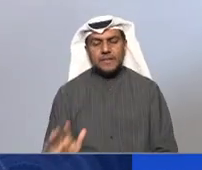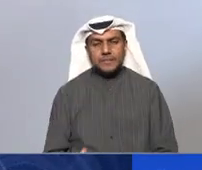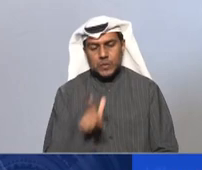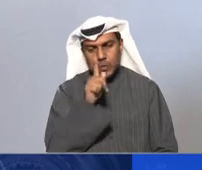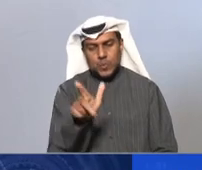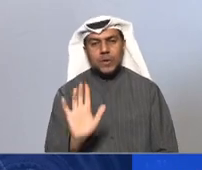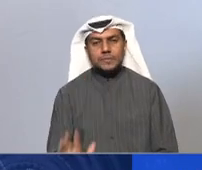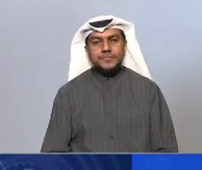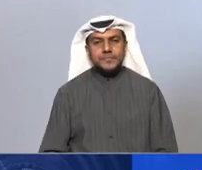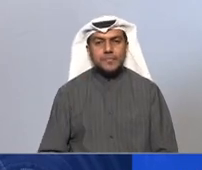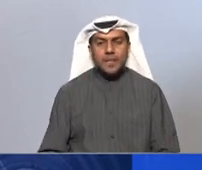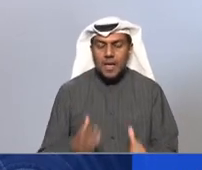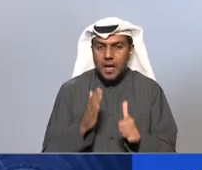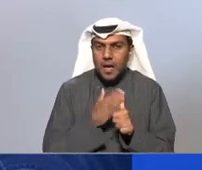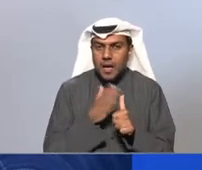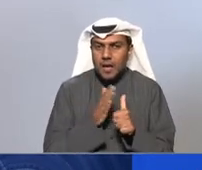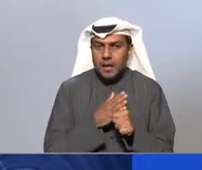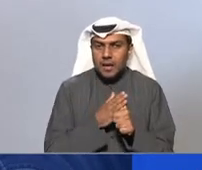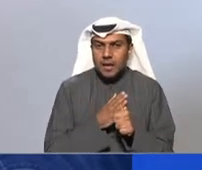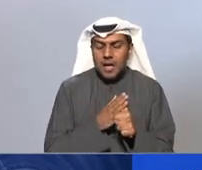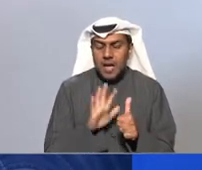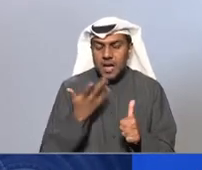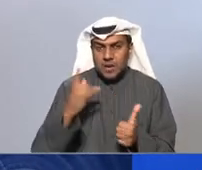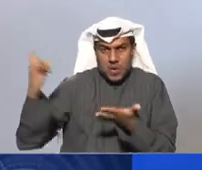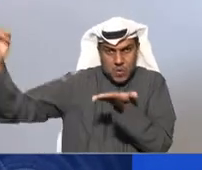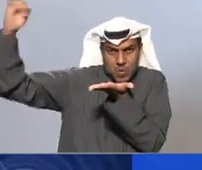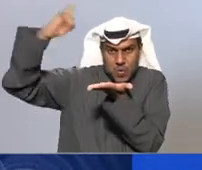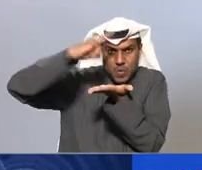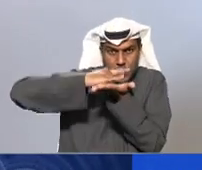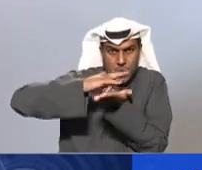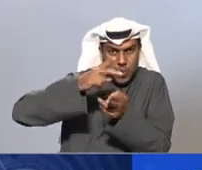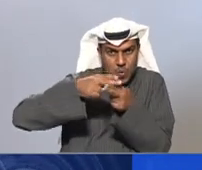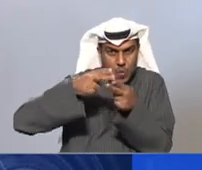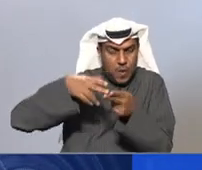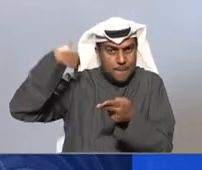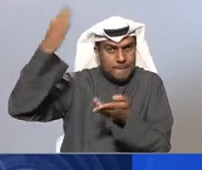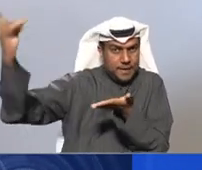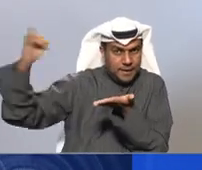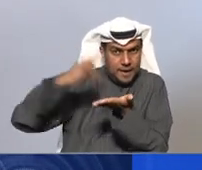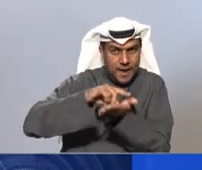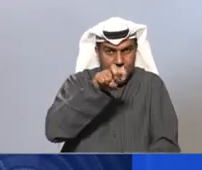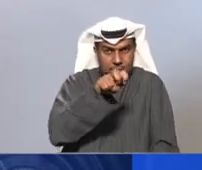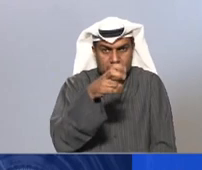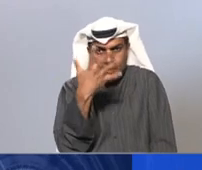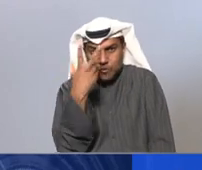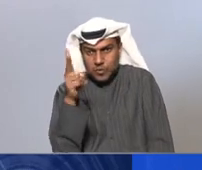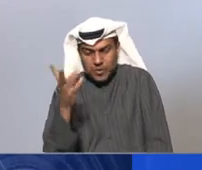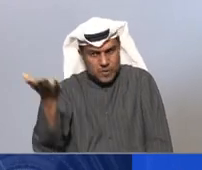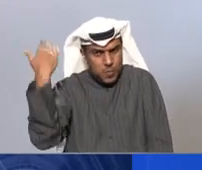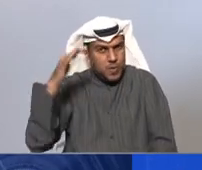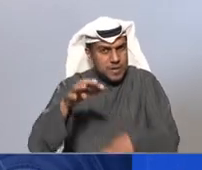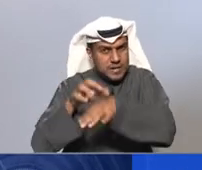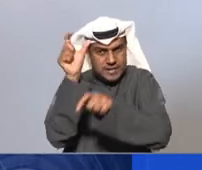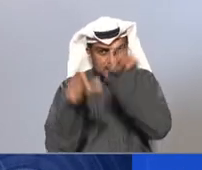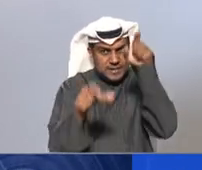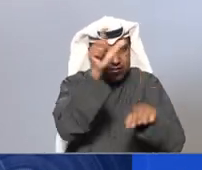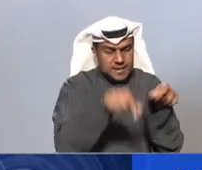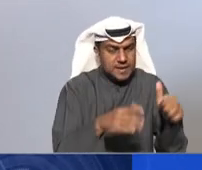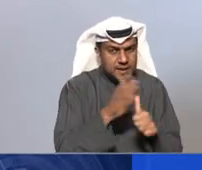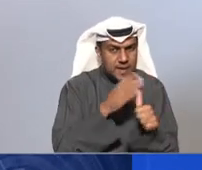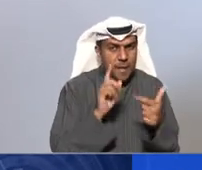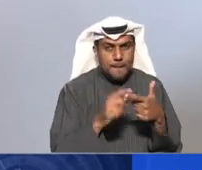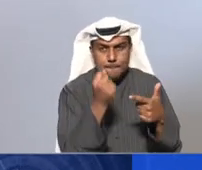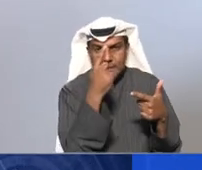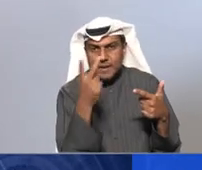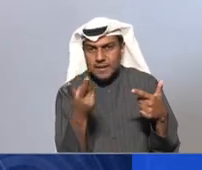التي تم وصولها الى الكويت سواء 825 الاولى او 197 الاخرى